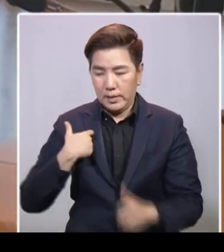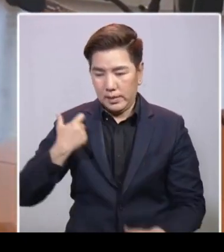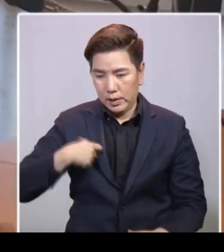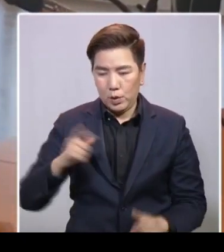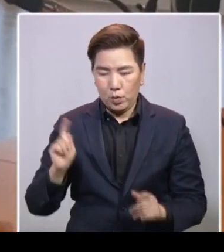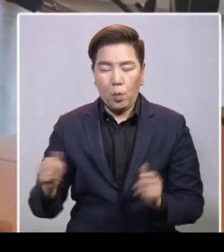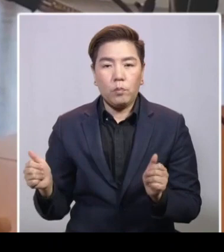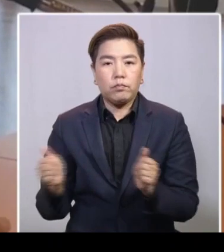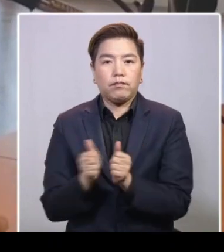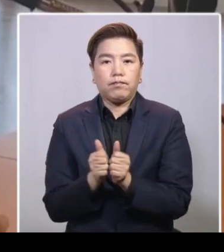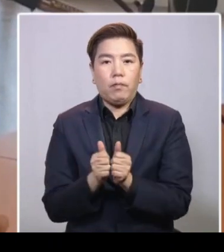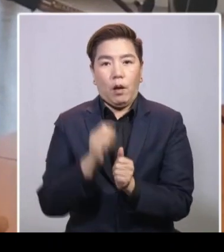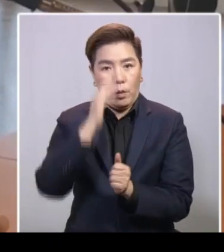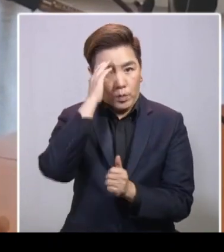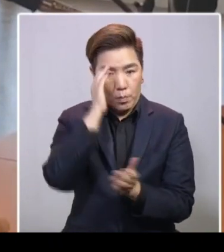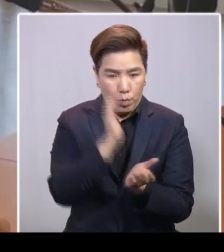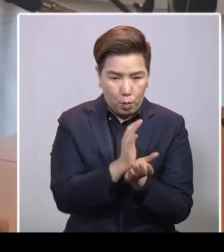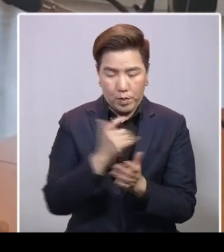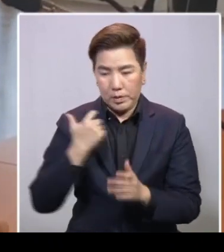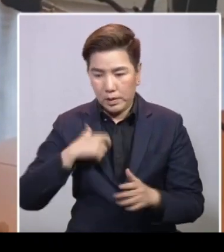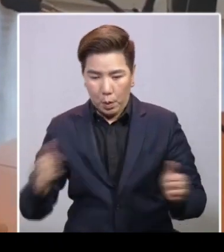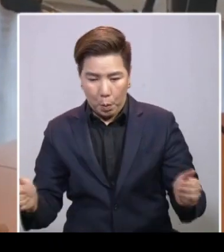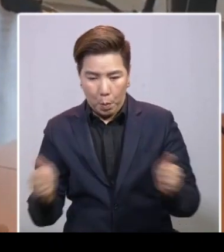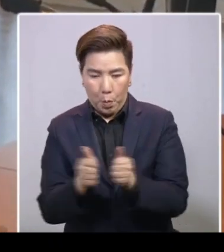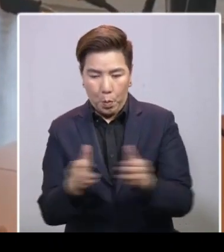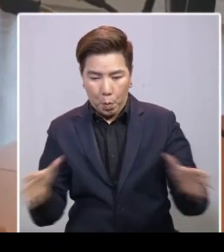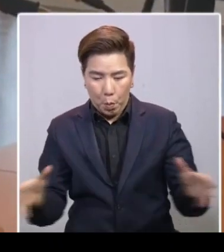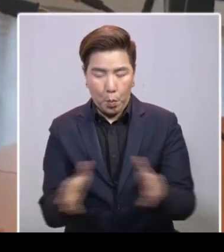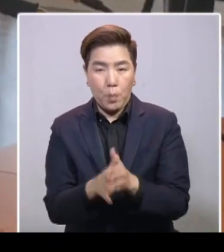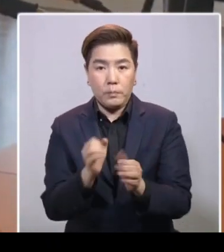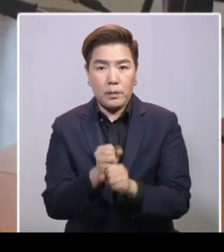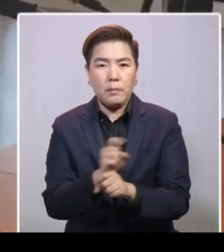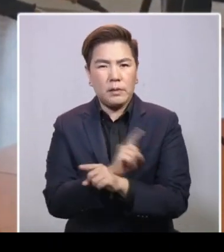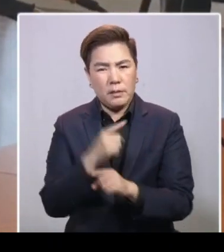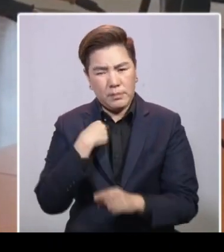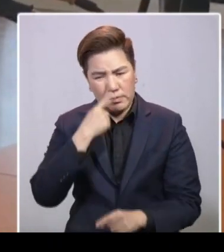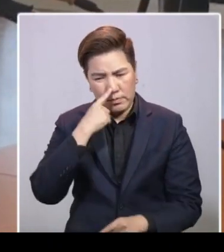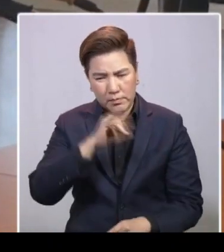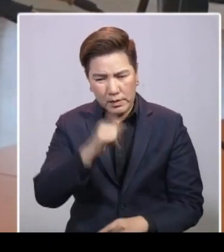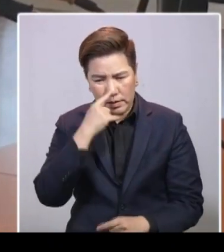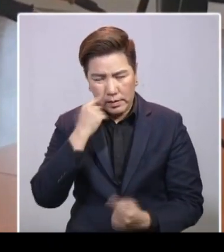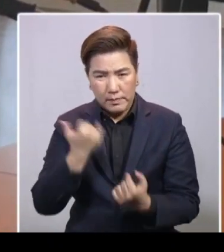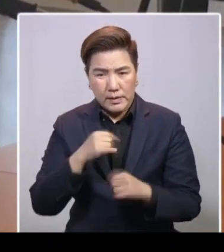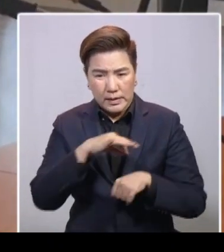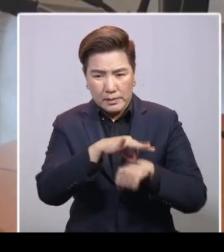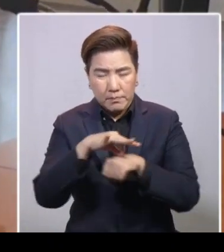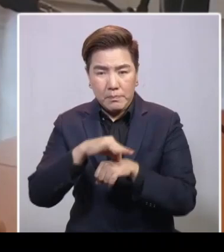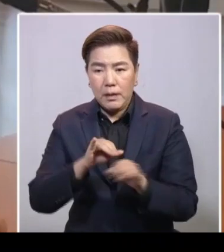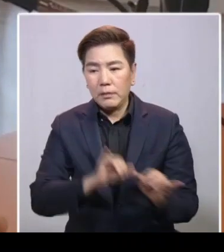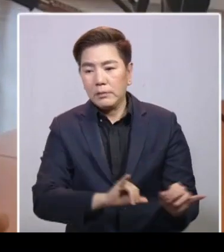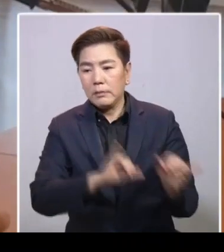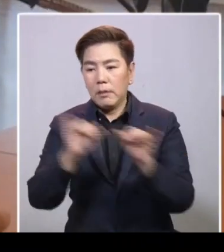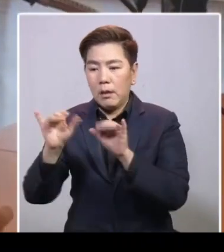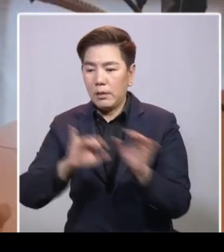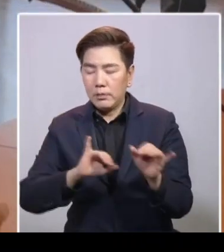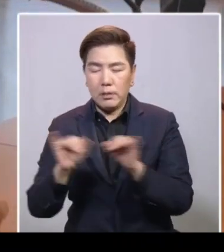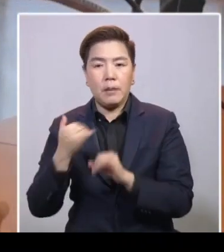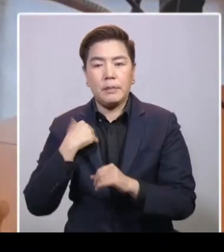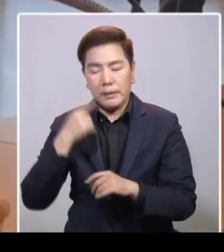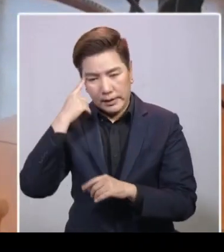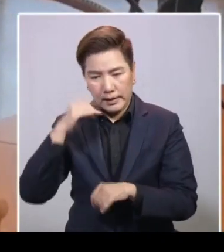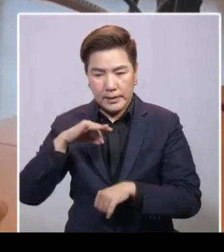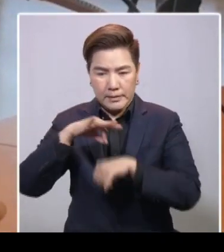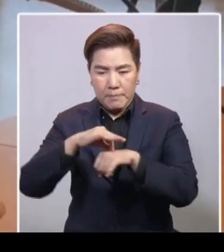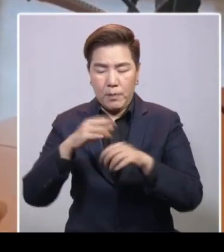ตำรวจโดยก่อนหน้านี้มีการแต่งตั้งคณะพนักงานอัยการแล้วแต่ว่ามีบางส่วนที่ถูกแต่งตั้งโยกย้ายไปจึงได้มีการแต่ง